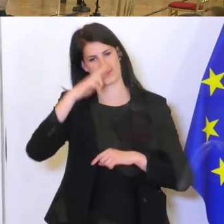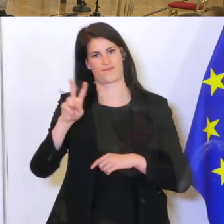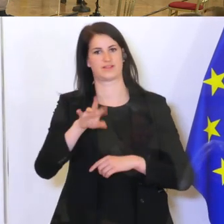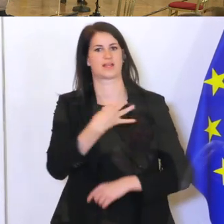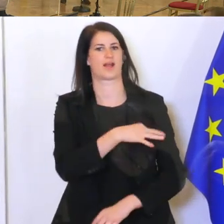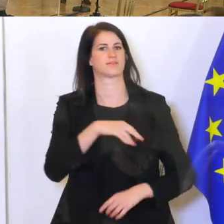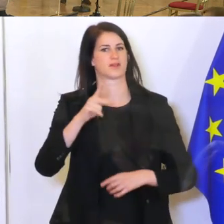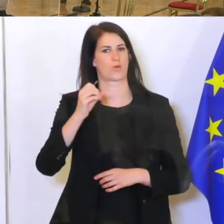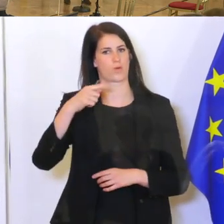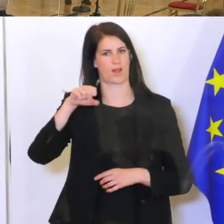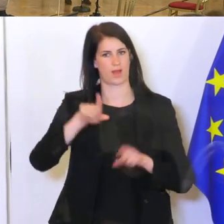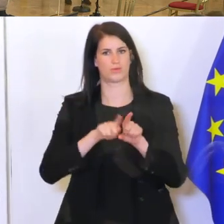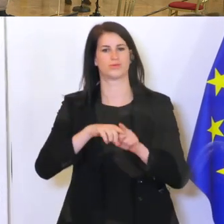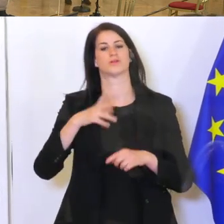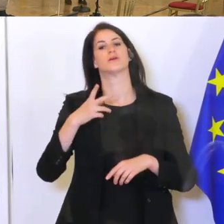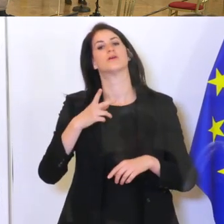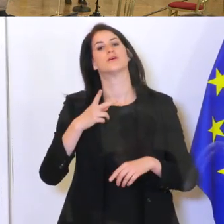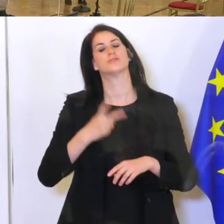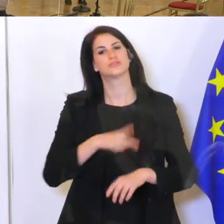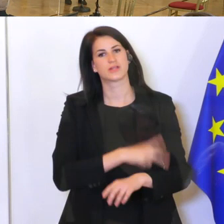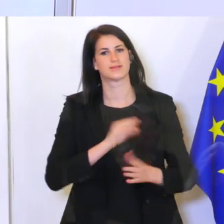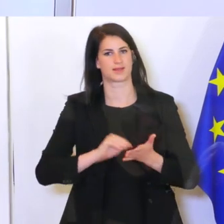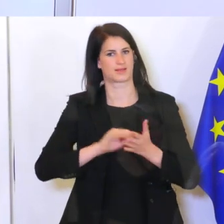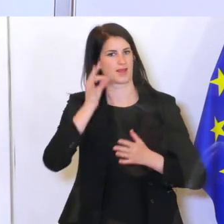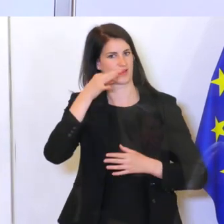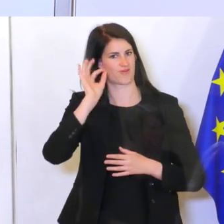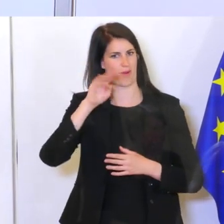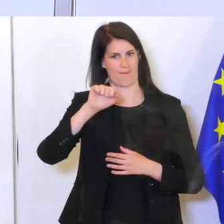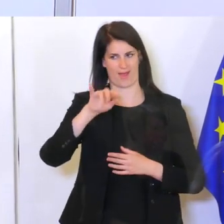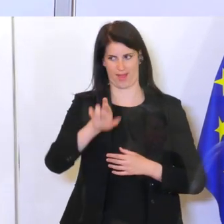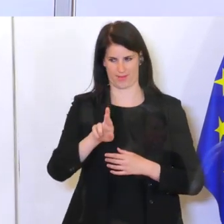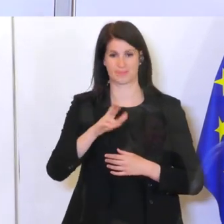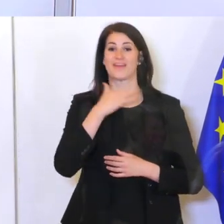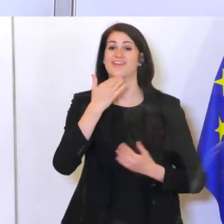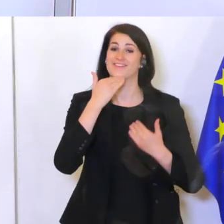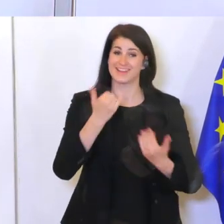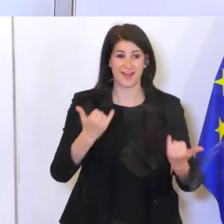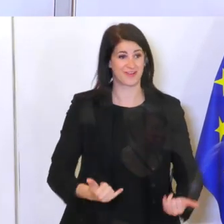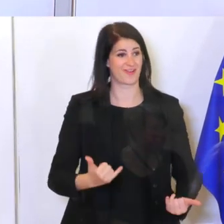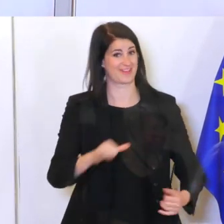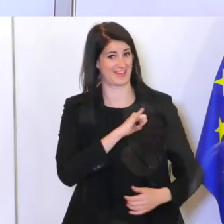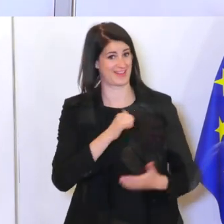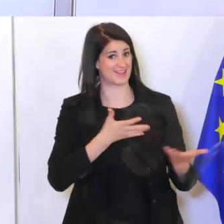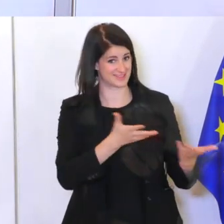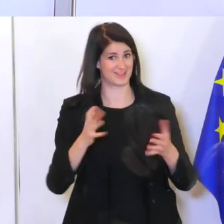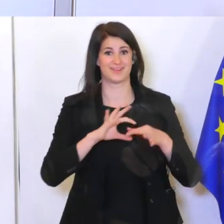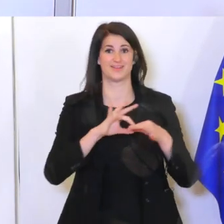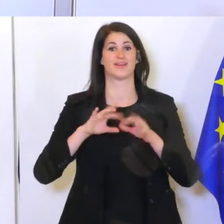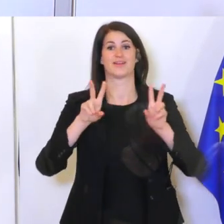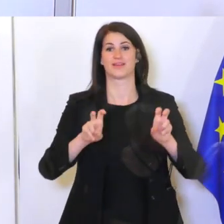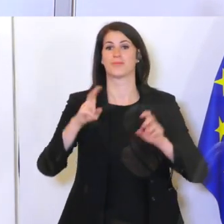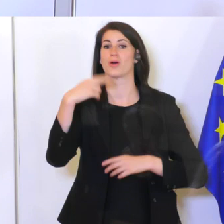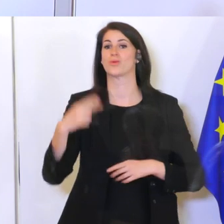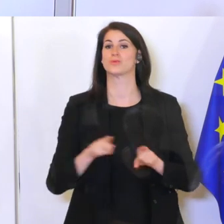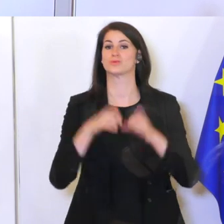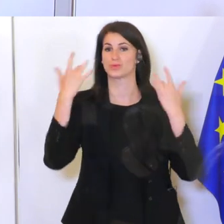Herr Vizekanzler. Ja, guten Tag und Dankeschön für Ihr Interesse. Kunst und Kultur heute im